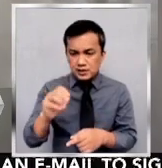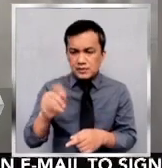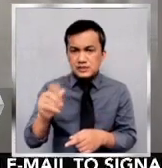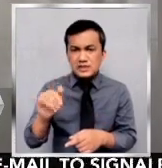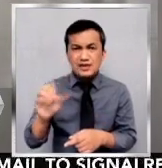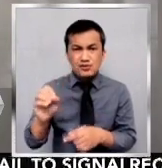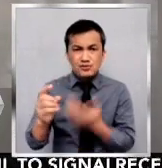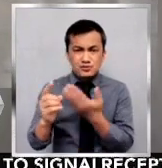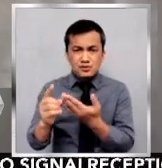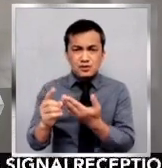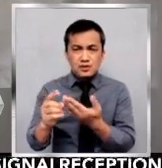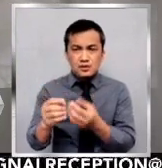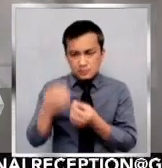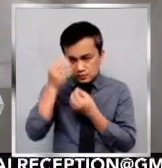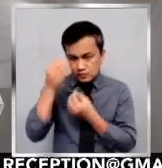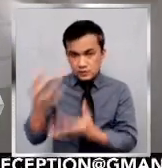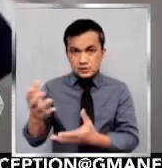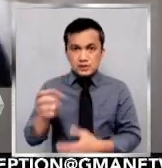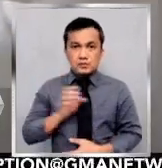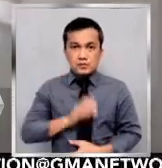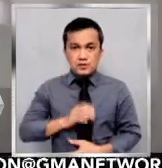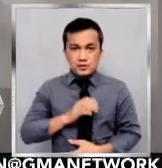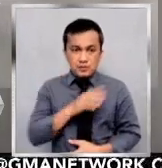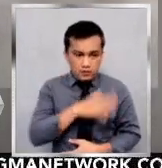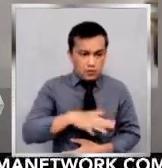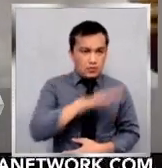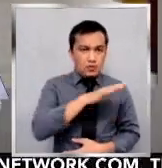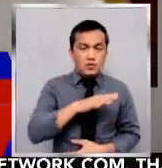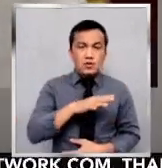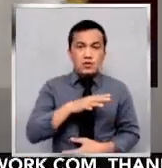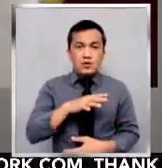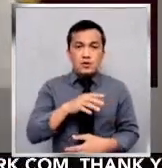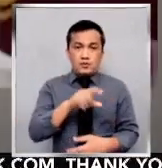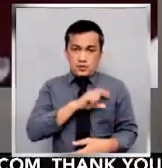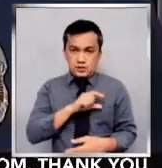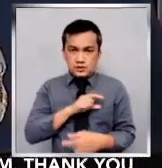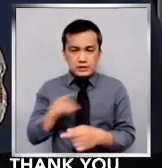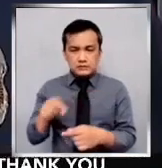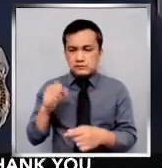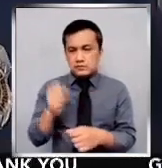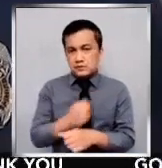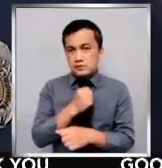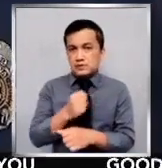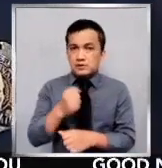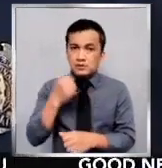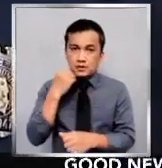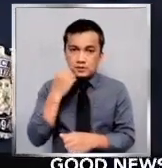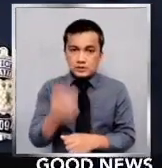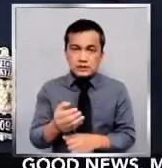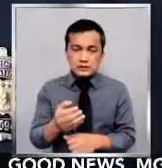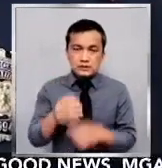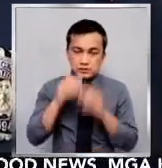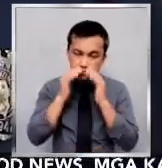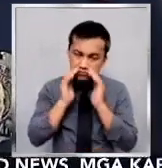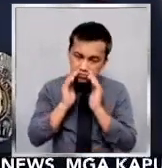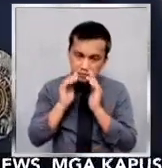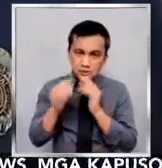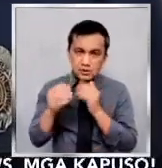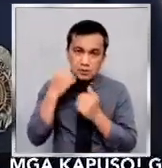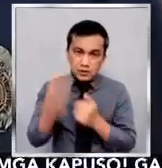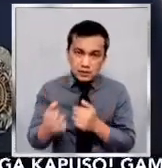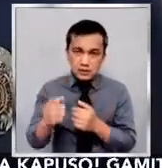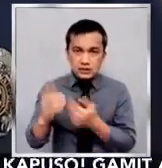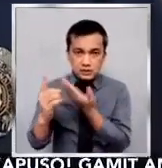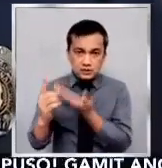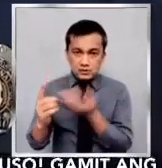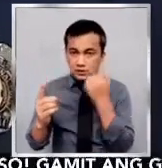rin siyempre ng PNPA sa unfortunate incident na pagkasawi ng kanyang anak at iparating sa kanya